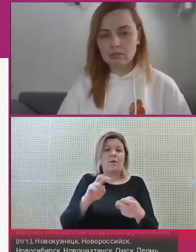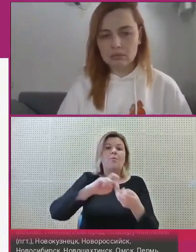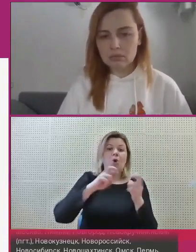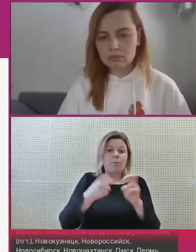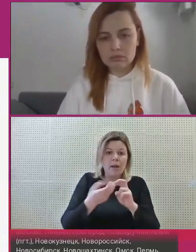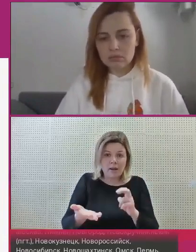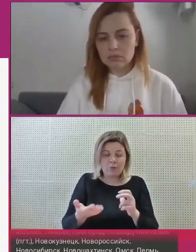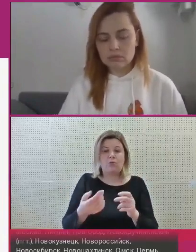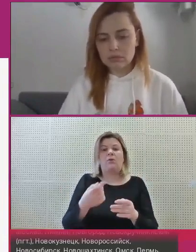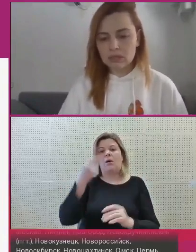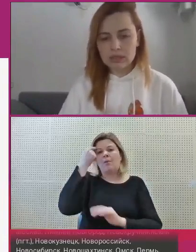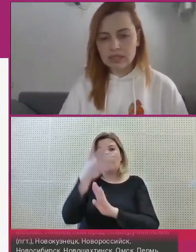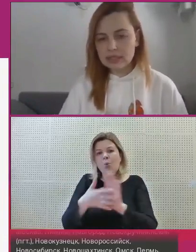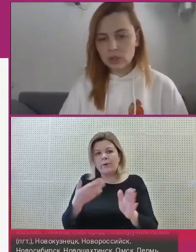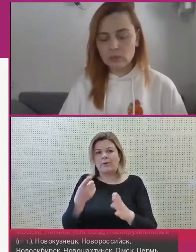накидали